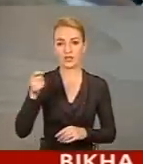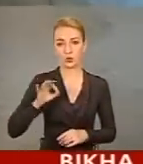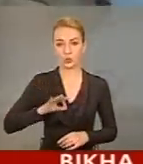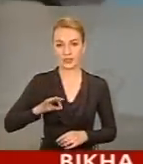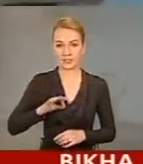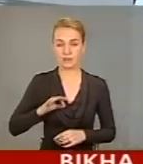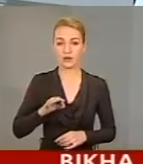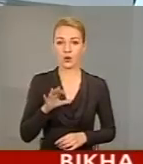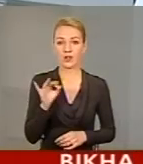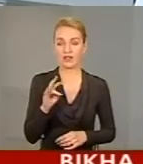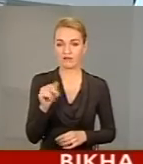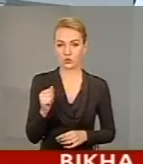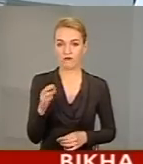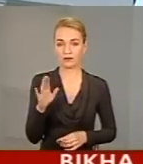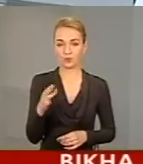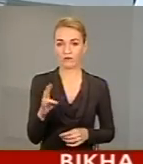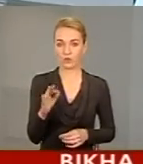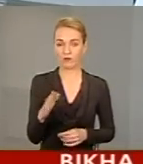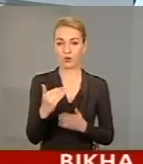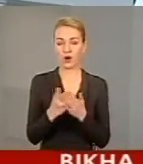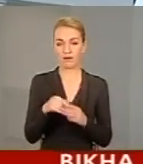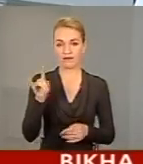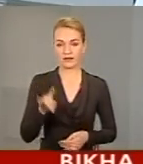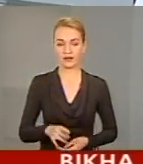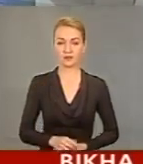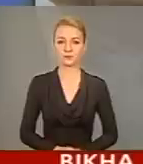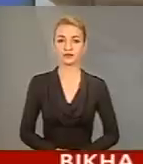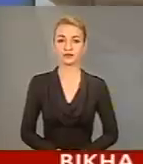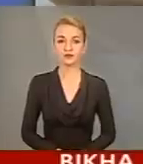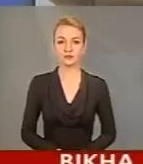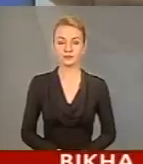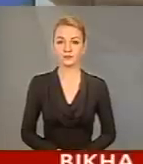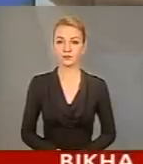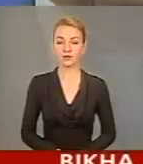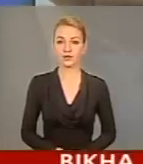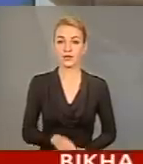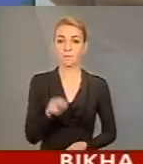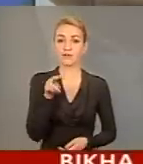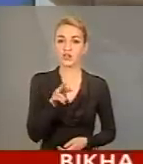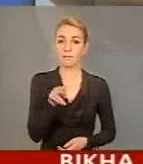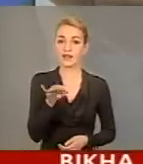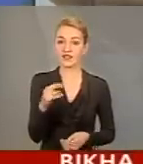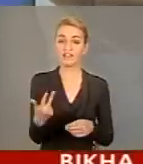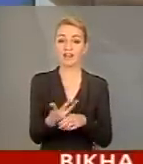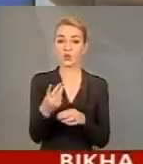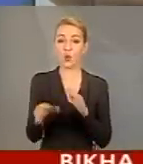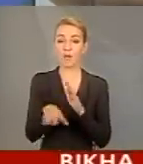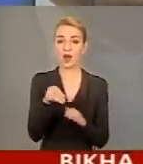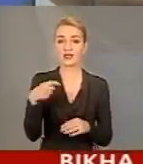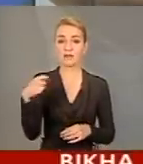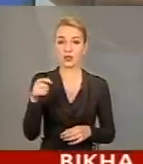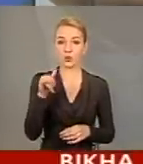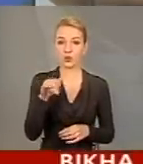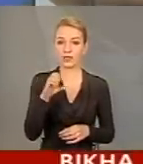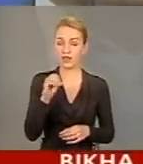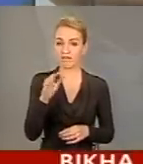юристи. Олена Іванцова, Віктор Новіков. Програма «Вікна», СТБ. Мішеля Платіні втретє обрали за президента УЄФА,